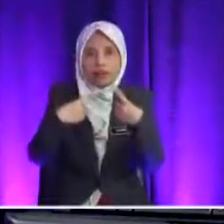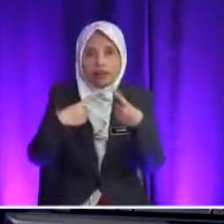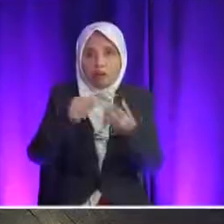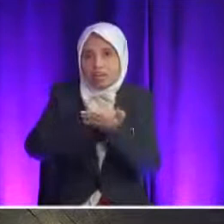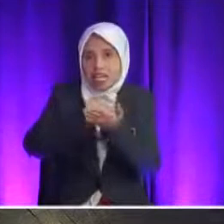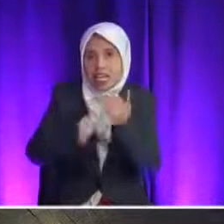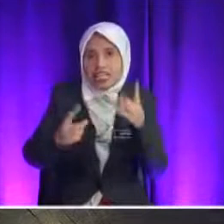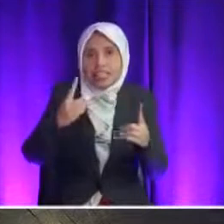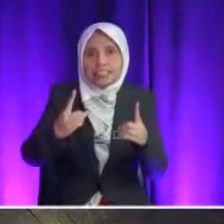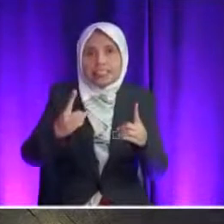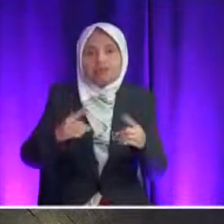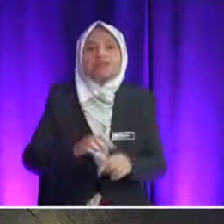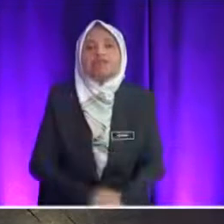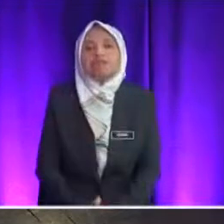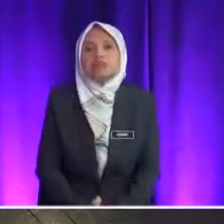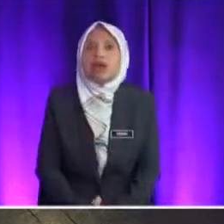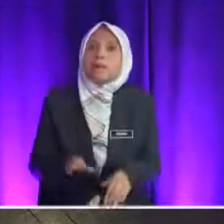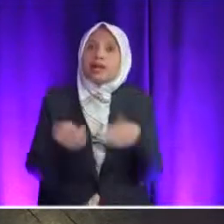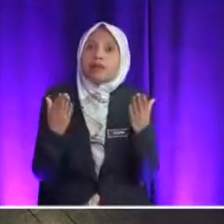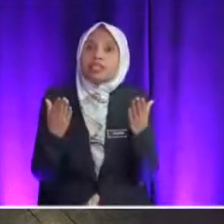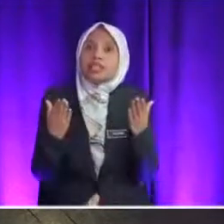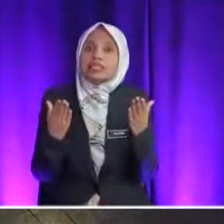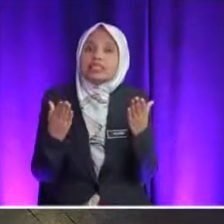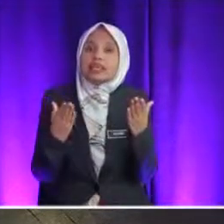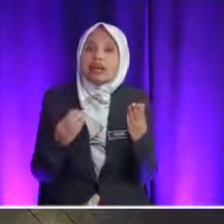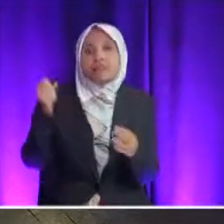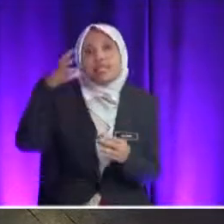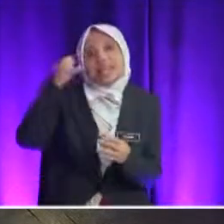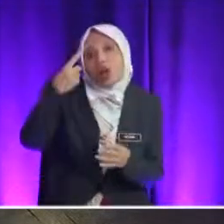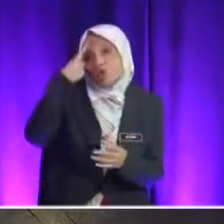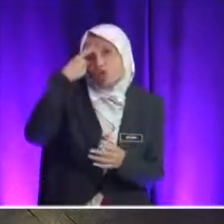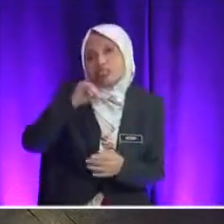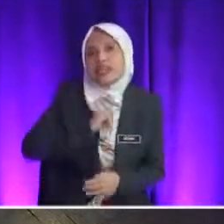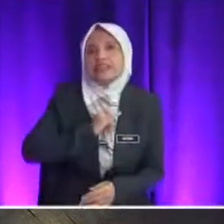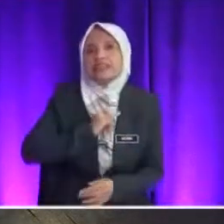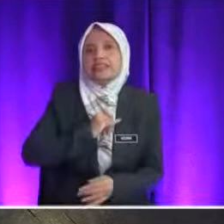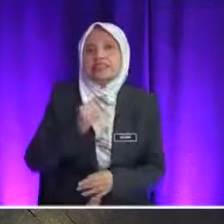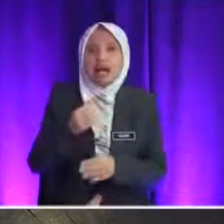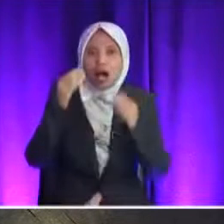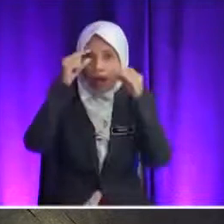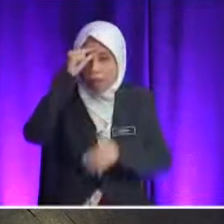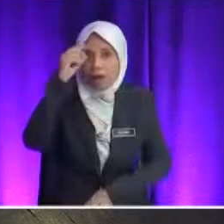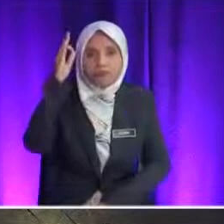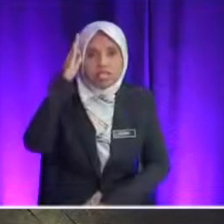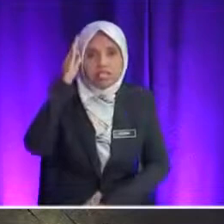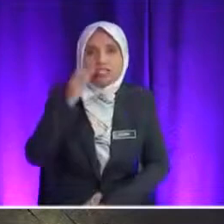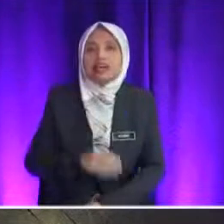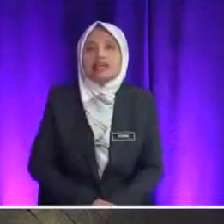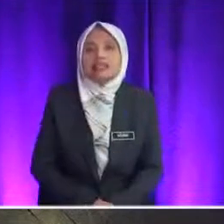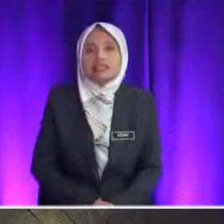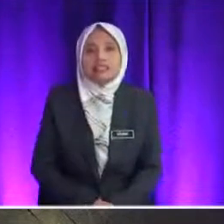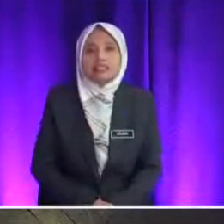misi prestasi keseluruhan saya Padahal Oke ke arahnya 11 bagikan kepada fizah ini